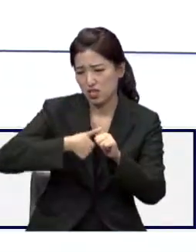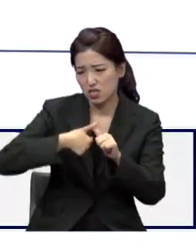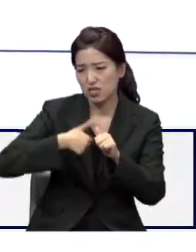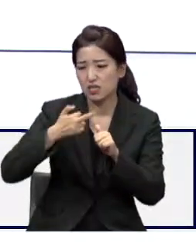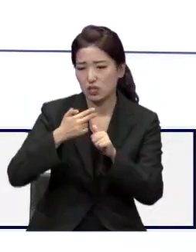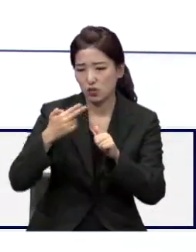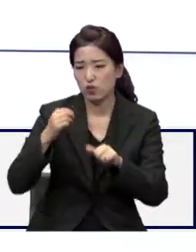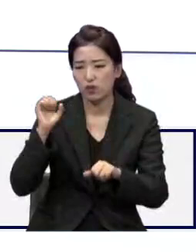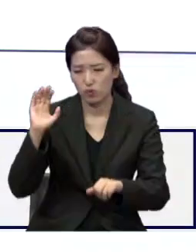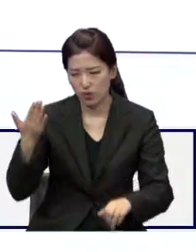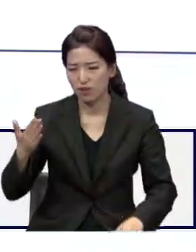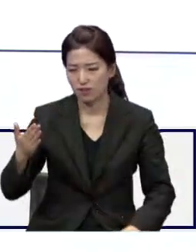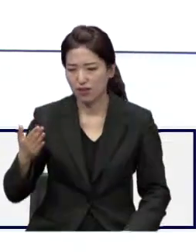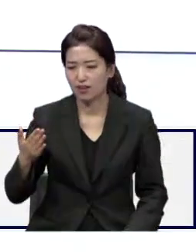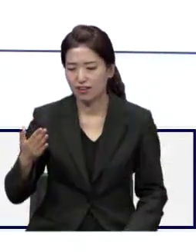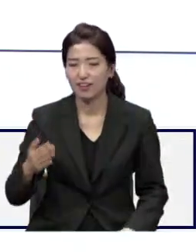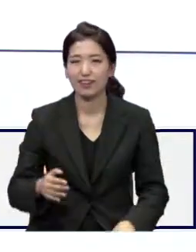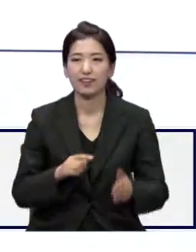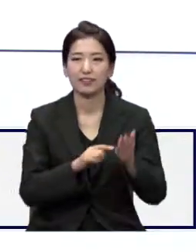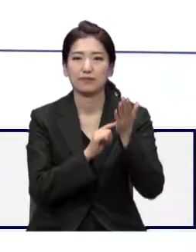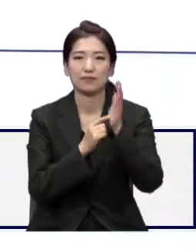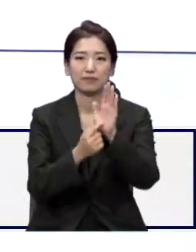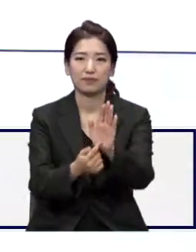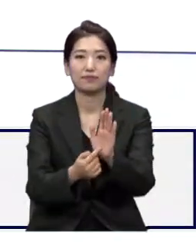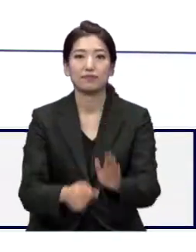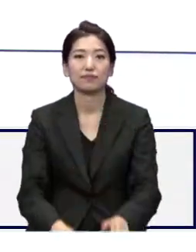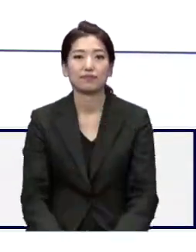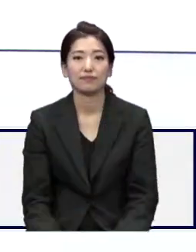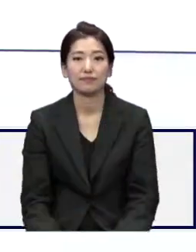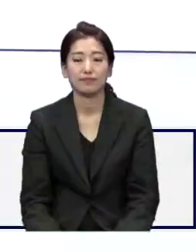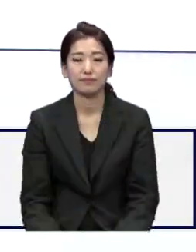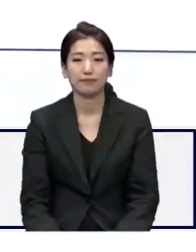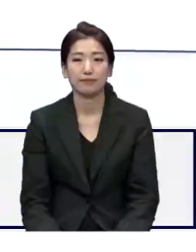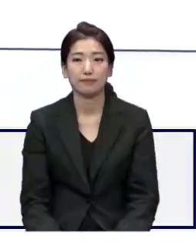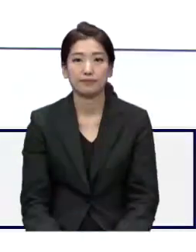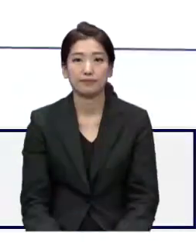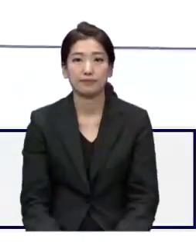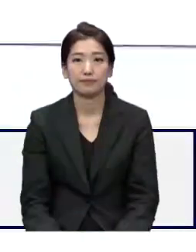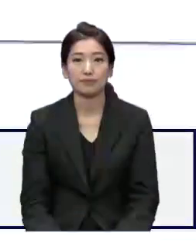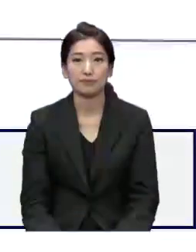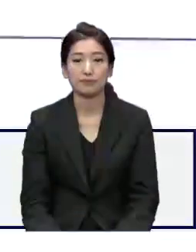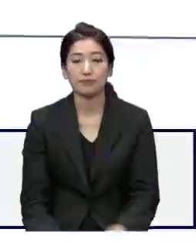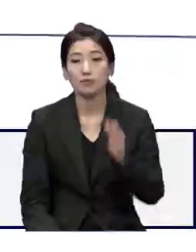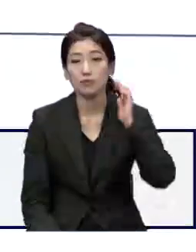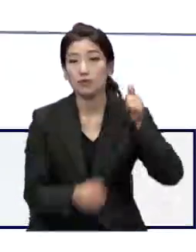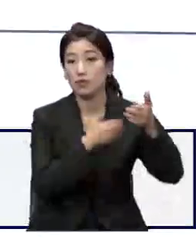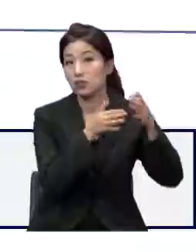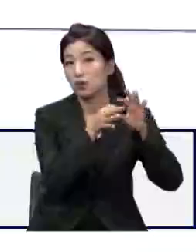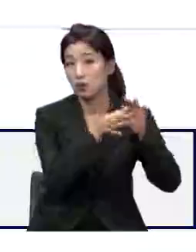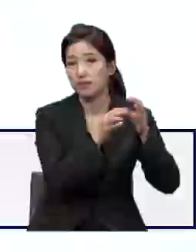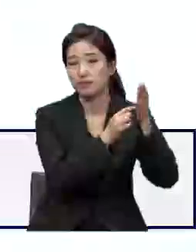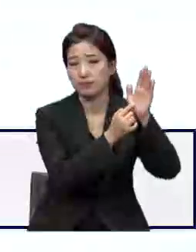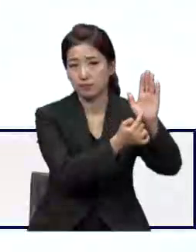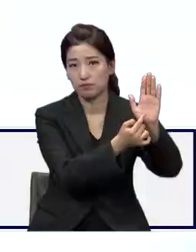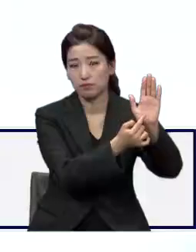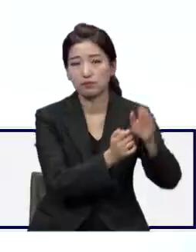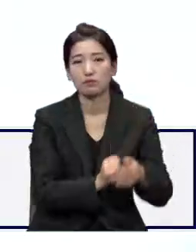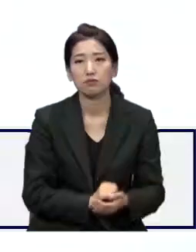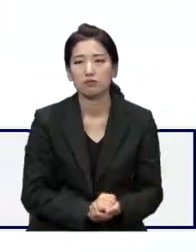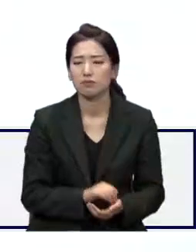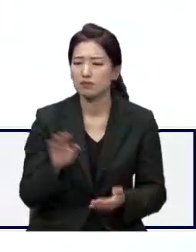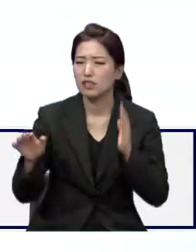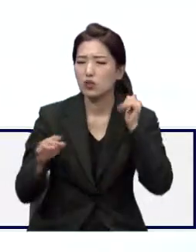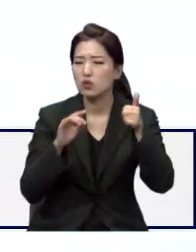여당에 쓴소리도 하라라고 지금 얘기를 했다라는 겁니다 밑줄을 좀 볼까요 대통령실 관계자는 대통령 실을